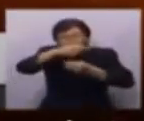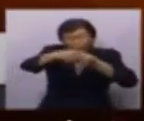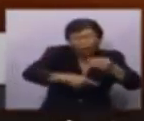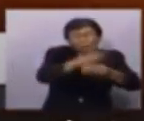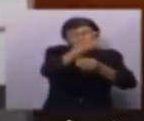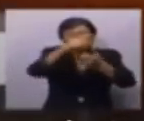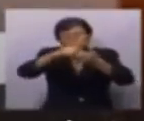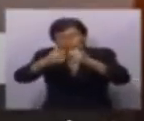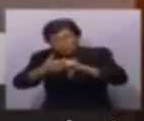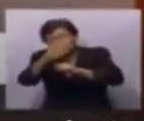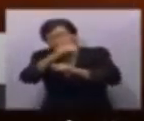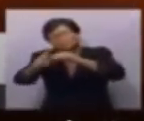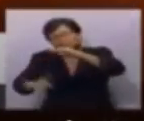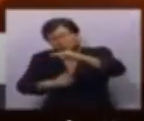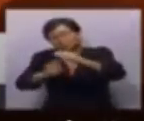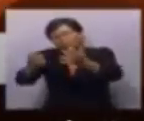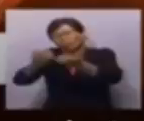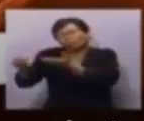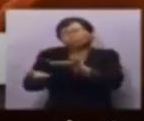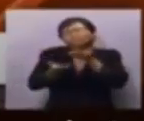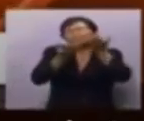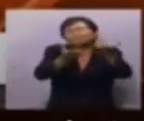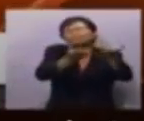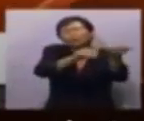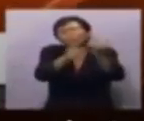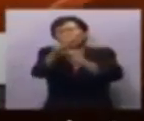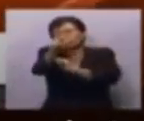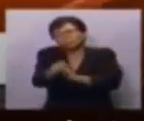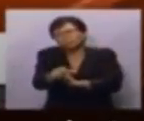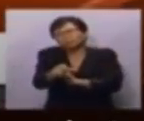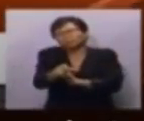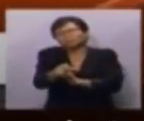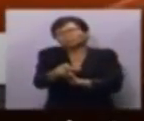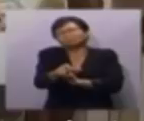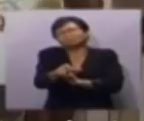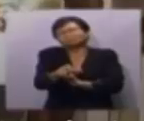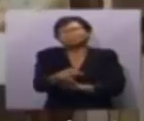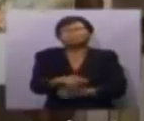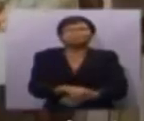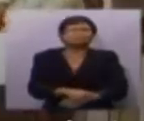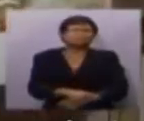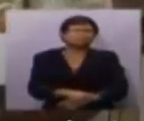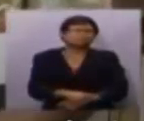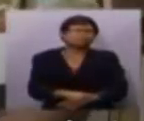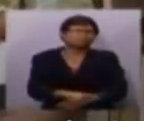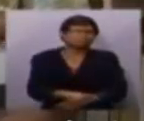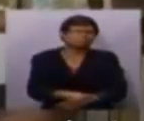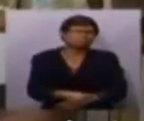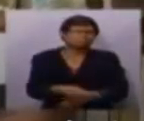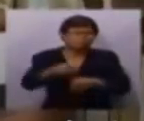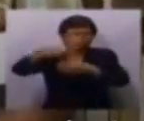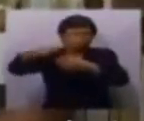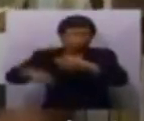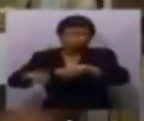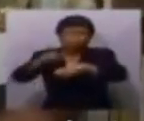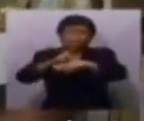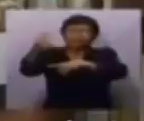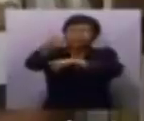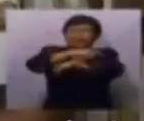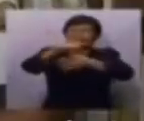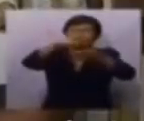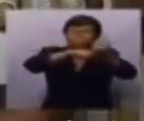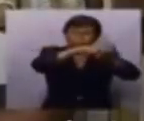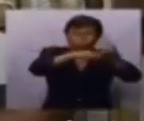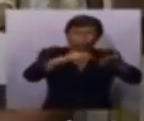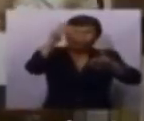berkenaan isu dan dasar yang ingin dibawa oleh calon yang dipersembahkan. Keputusan di hari mengundi nanti akan